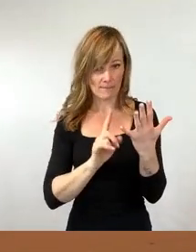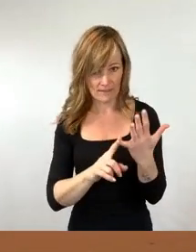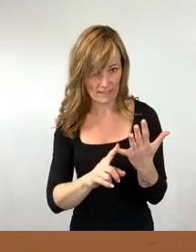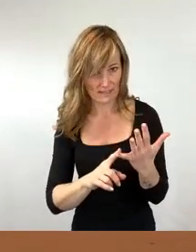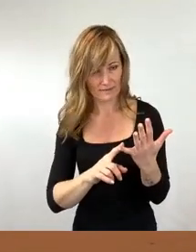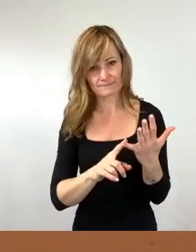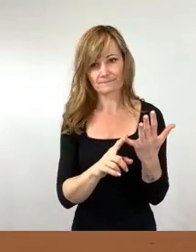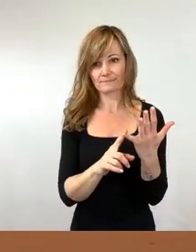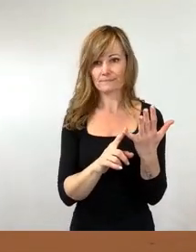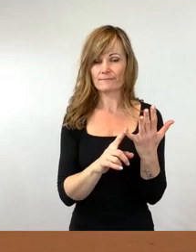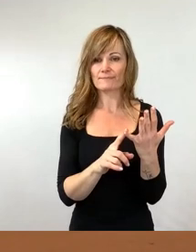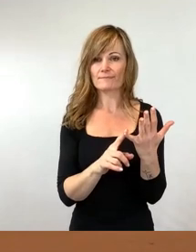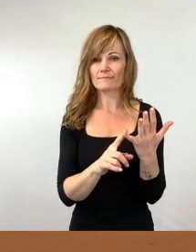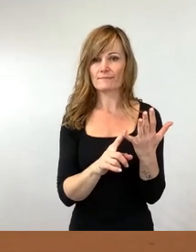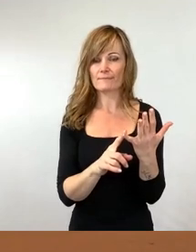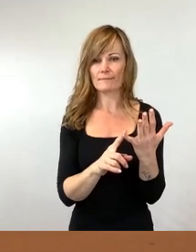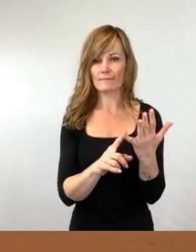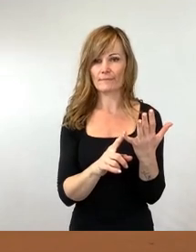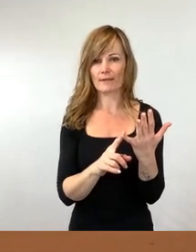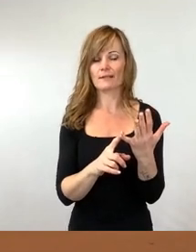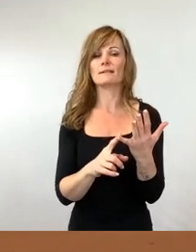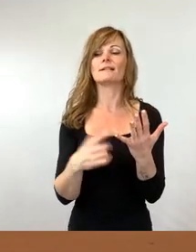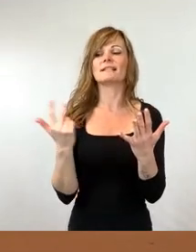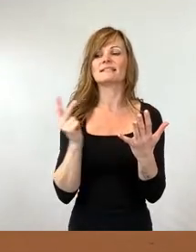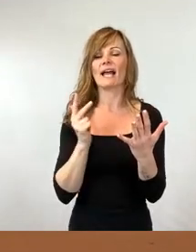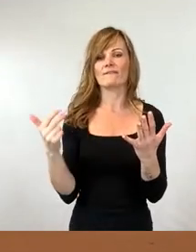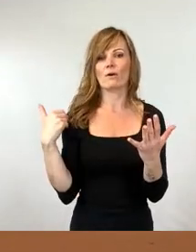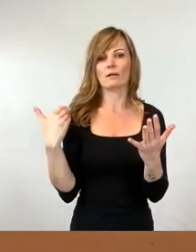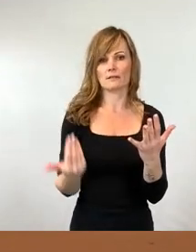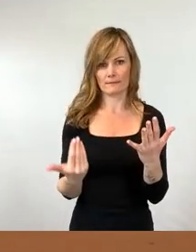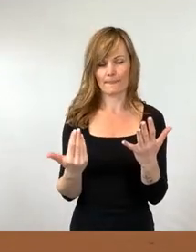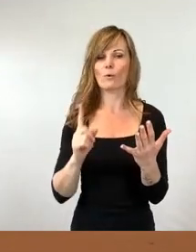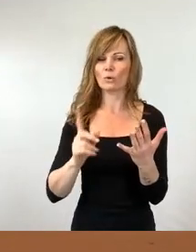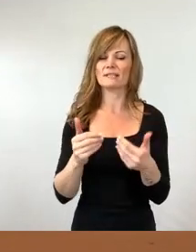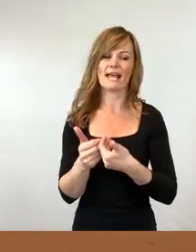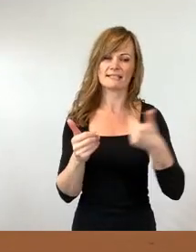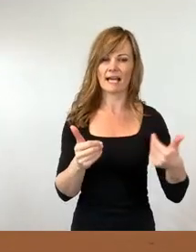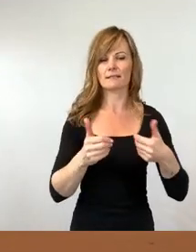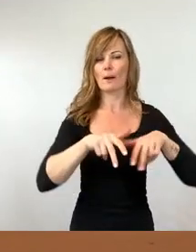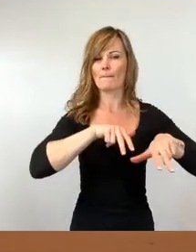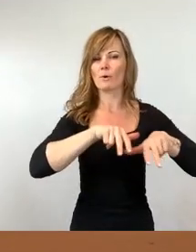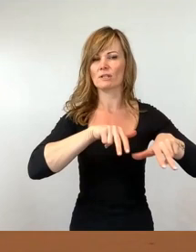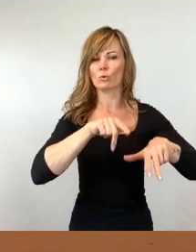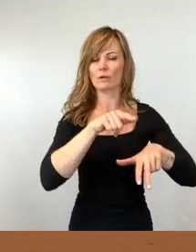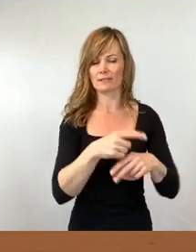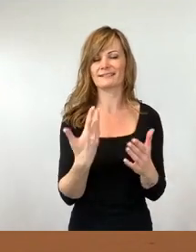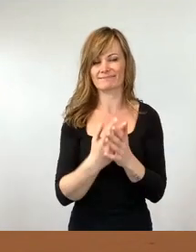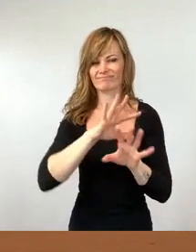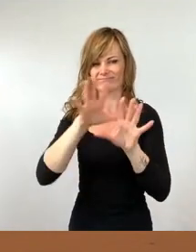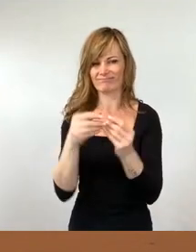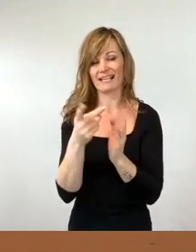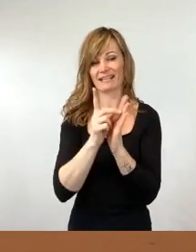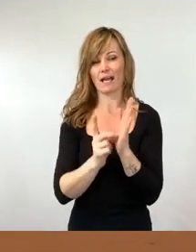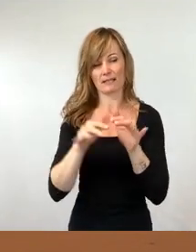letztendlich die Daten von fast 3 Wochen inklusive des externen Monitorings zur Verfügung haben. Diese Daten werden seriös und intensiv